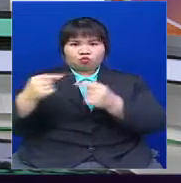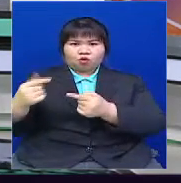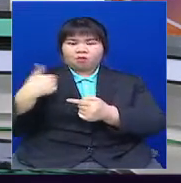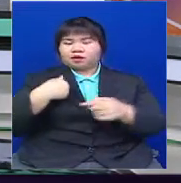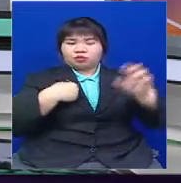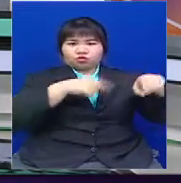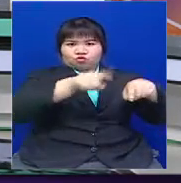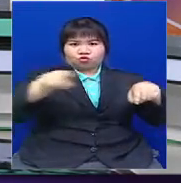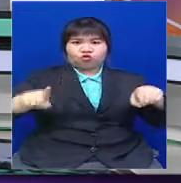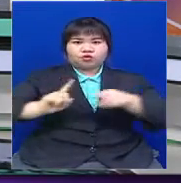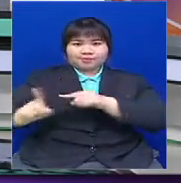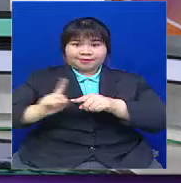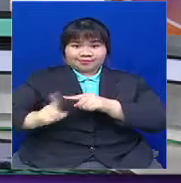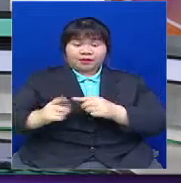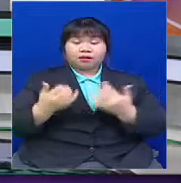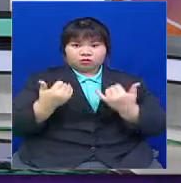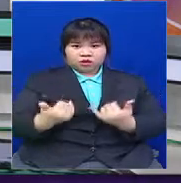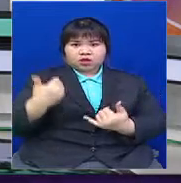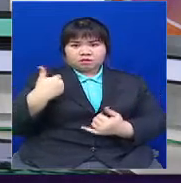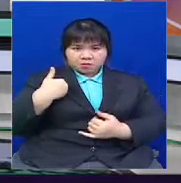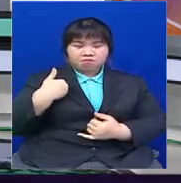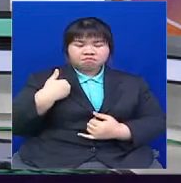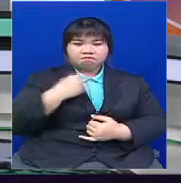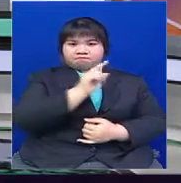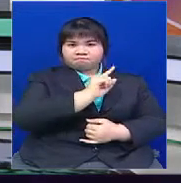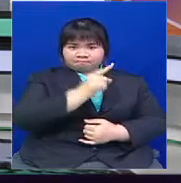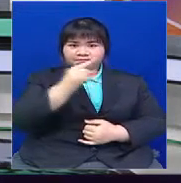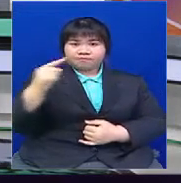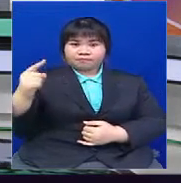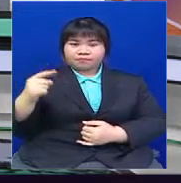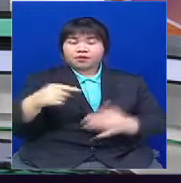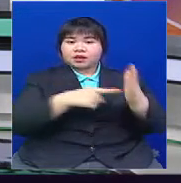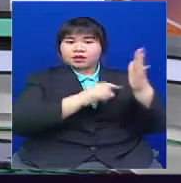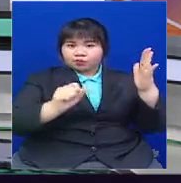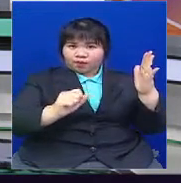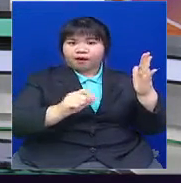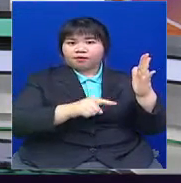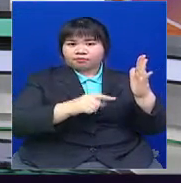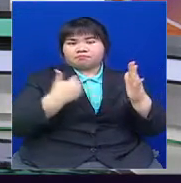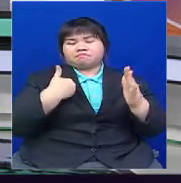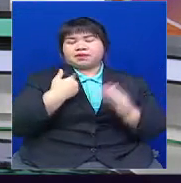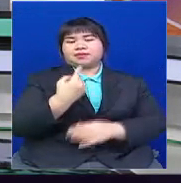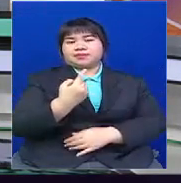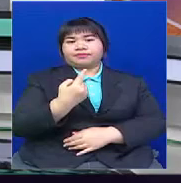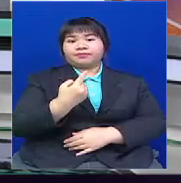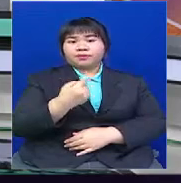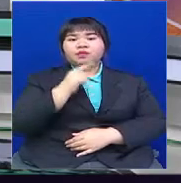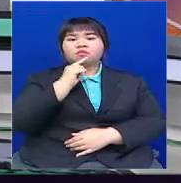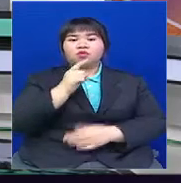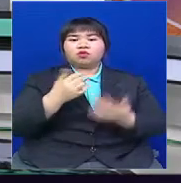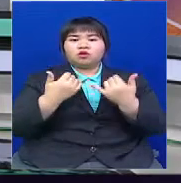ายจุดทีเดียวครับที่ขณะนี้มีความเคลื่อนไหวไม่ว่าจะเป็นที่สมุทรปราการด้วยนะครับเป็นอีกหนึ่งพื้นที่ที่ขณ